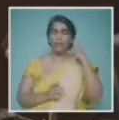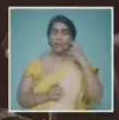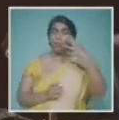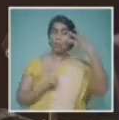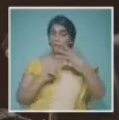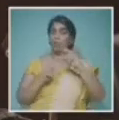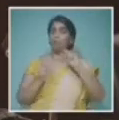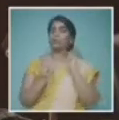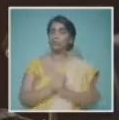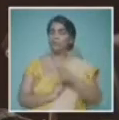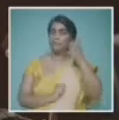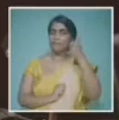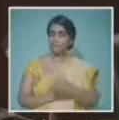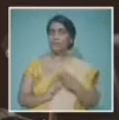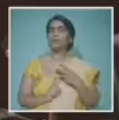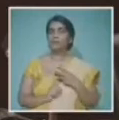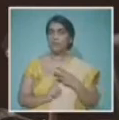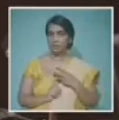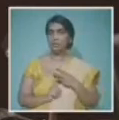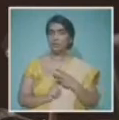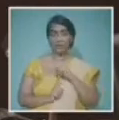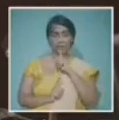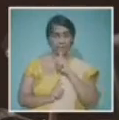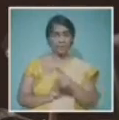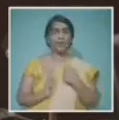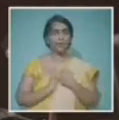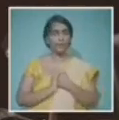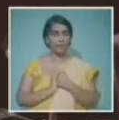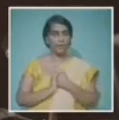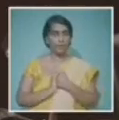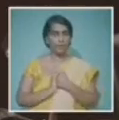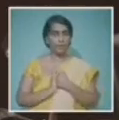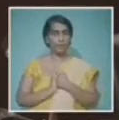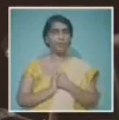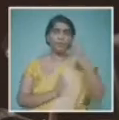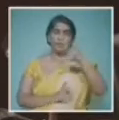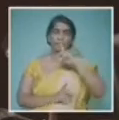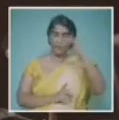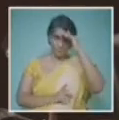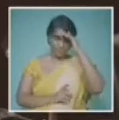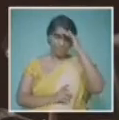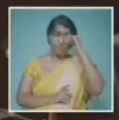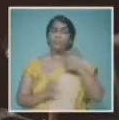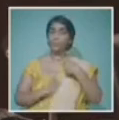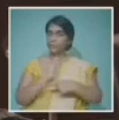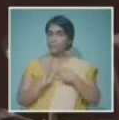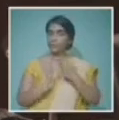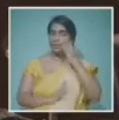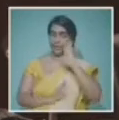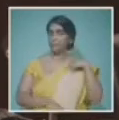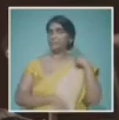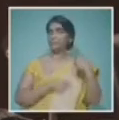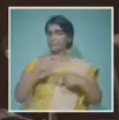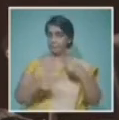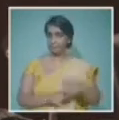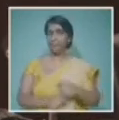3 වෙනි සංශෝධනය වැදගත් සංශෝධනයකට අපි ඉදිරිපත් කරේ ගරු නියෝජක කතානායකතුමනි අපේ රටේ සම්ප්‍රදාය බවට පත් වෙලා